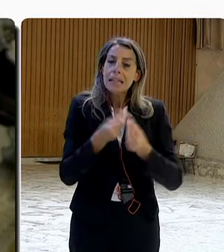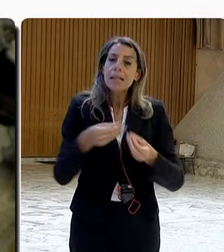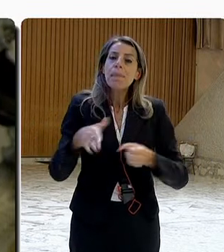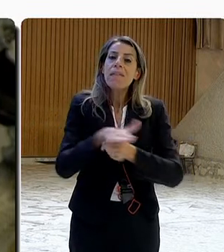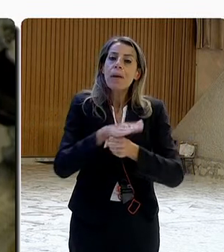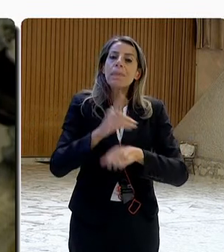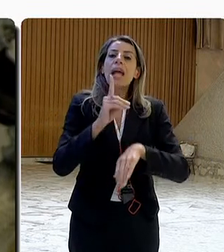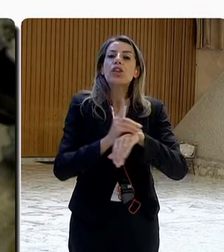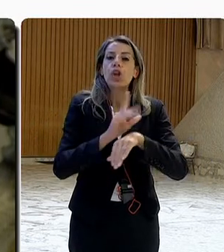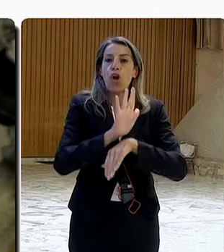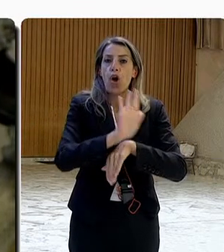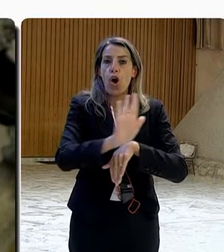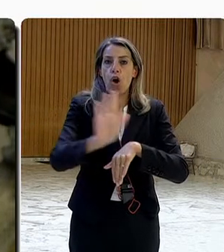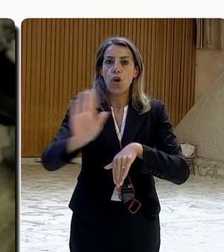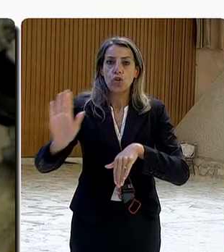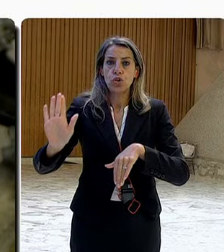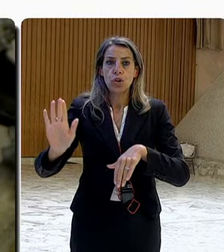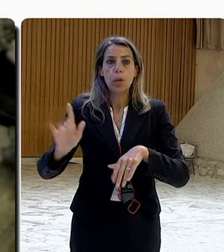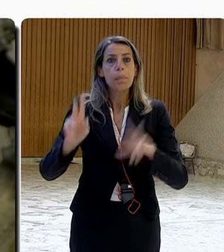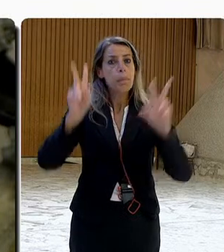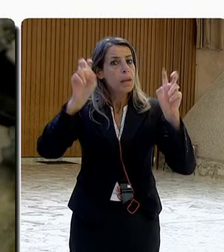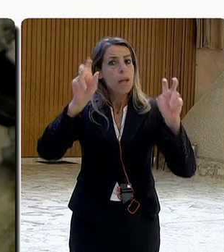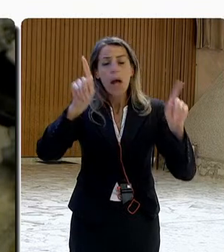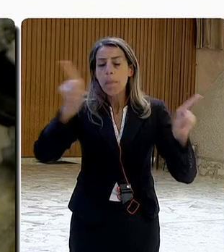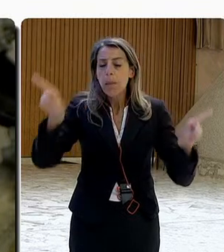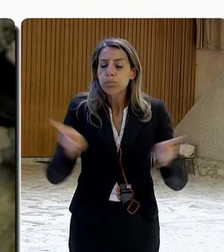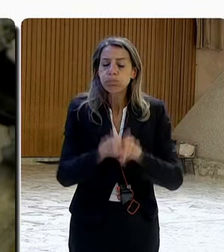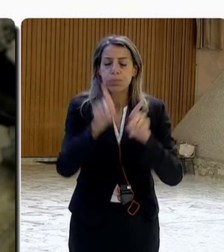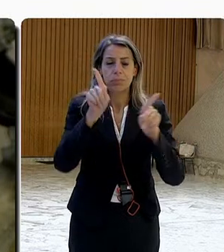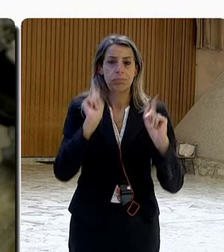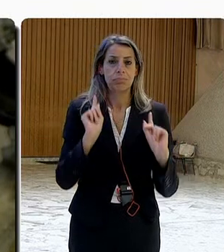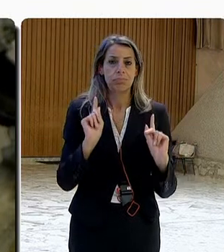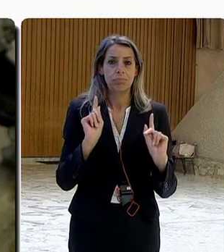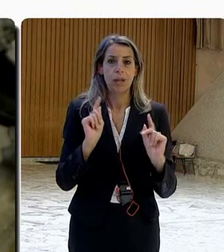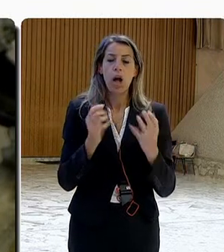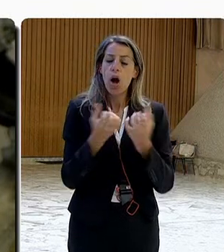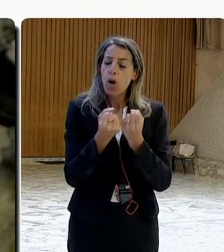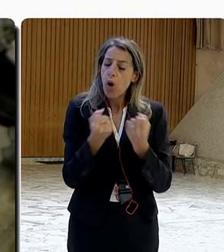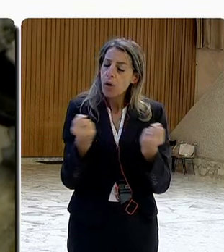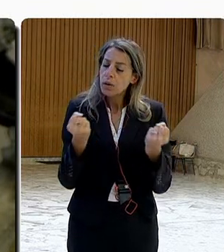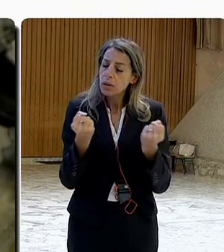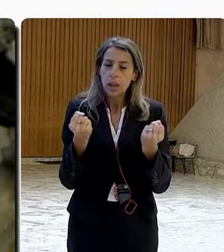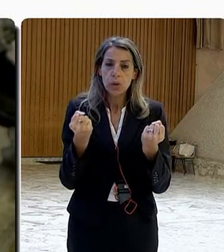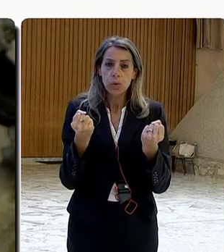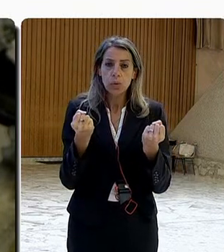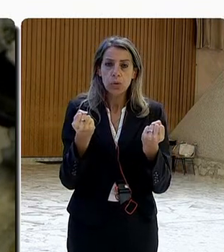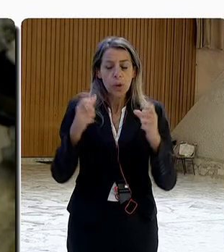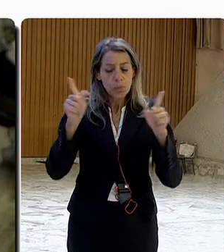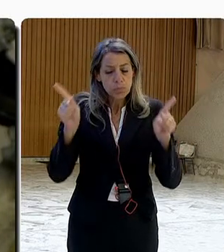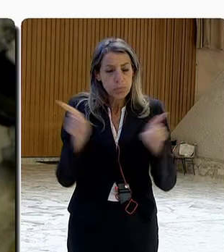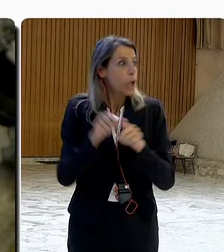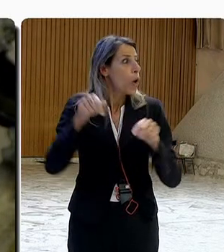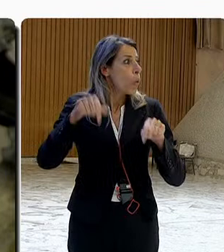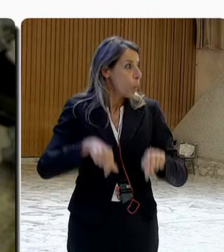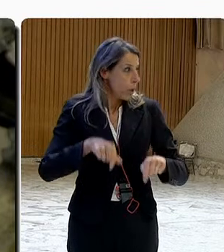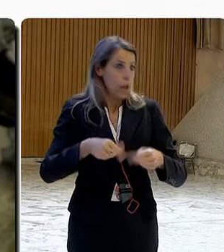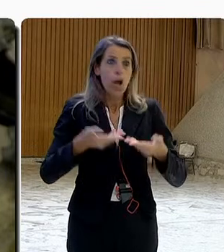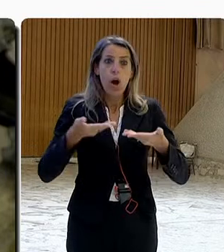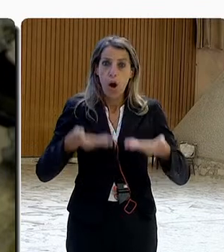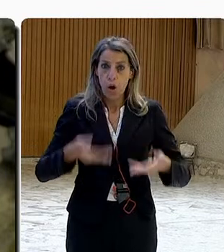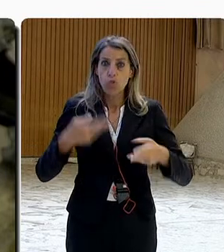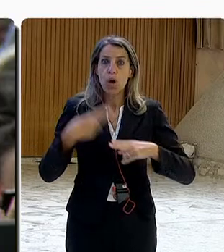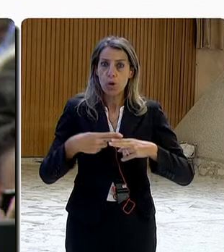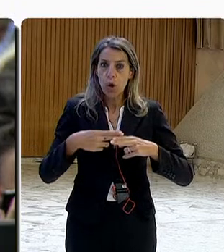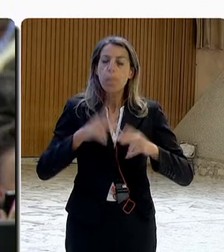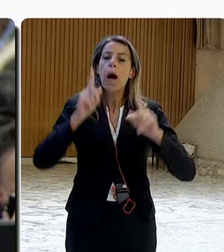diocesi, sulla medesima tematica e i contenuti che svilupperemo qui in